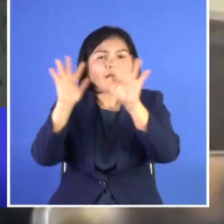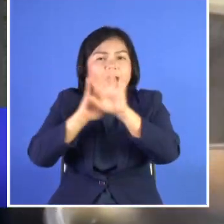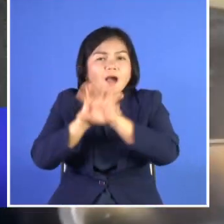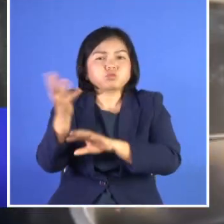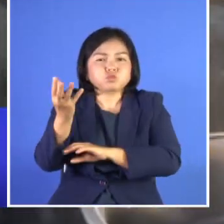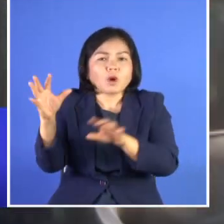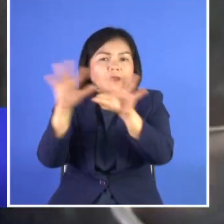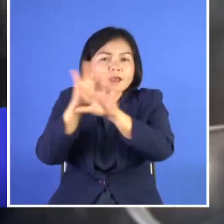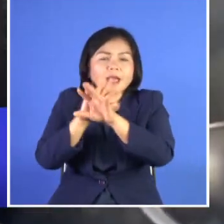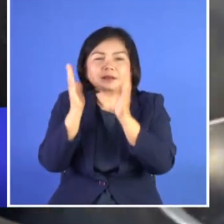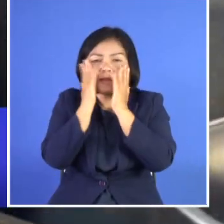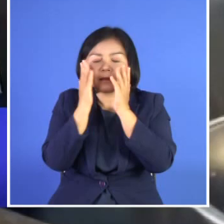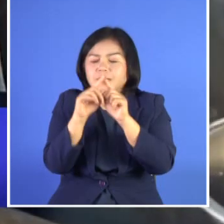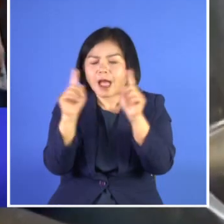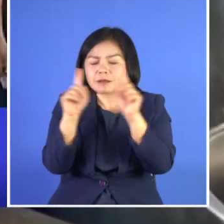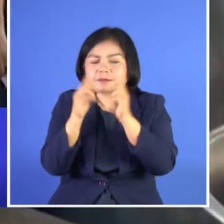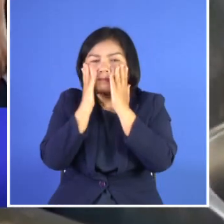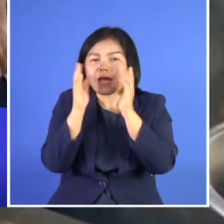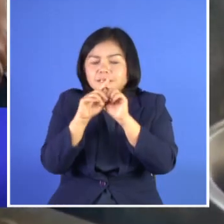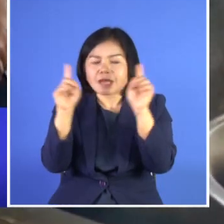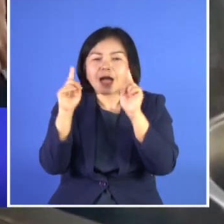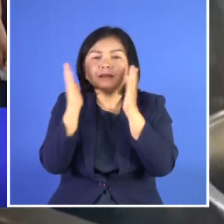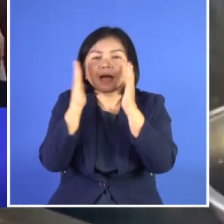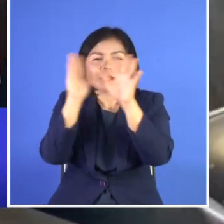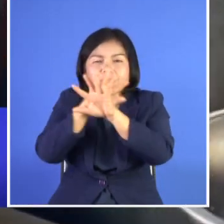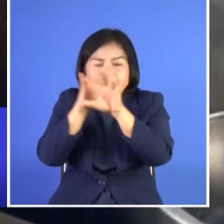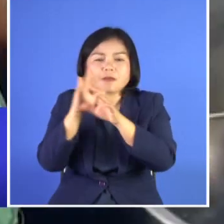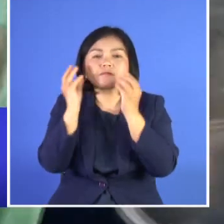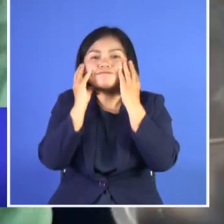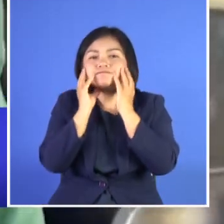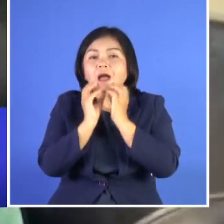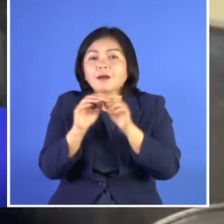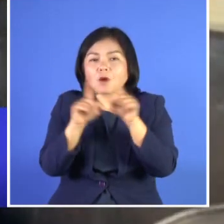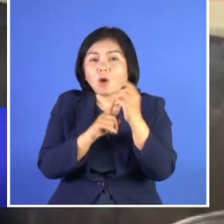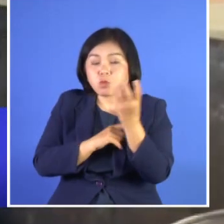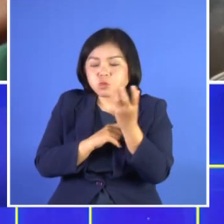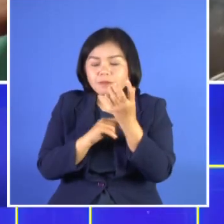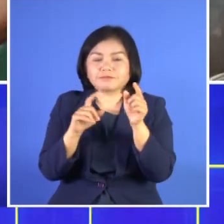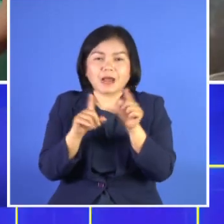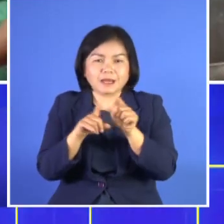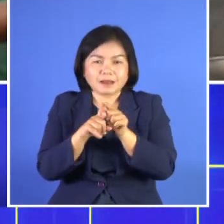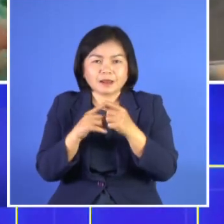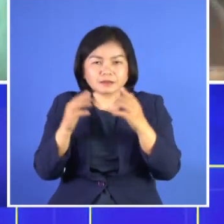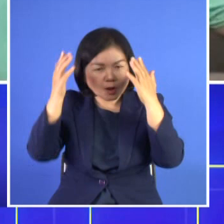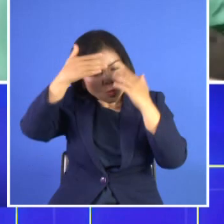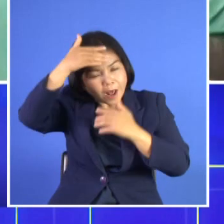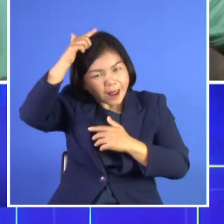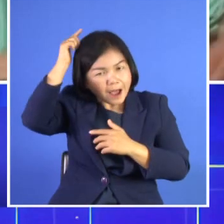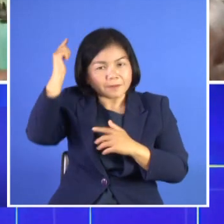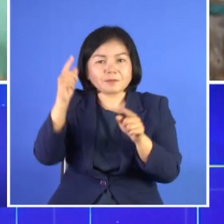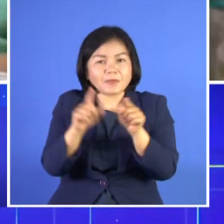งๆก็ไม่ได้ค่อยเหมือนนะคะลักษณะคล้ายเฉยๆ เพราะว่ามีคราวเหมือนกันท้วงเหมือนกันแล้วก็แบบศีรษะล้านๆแ